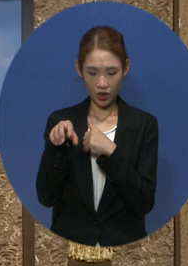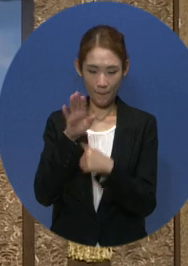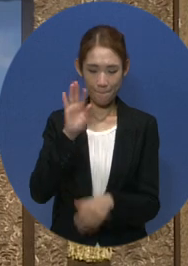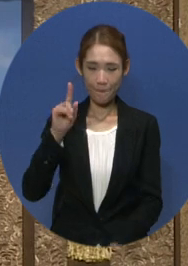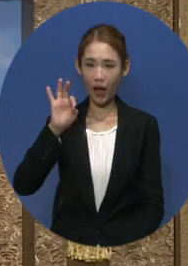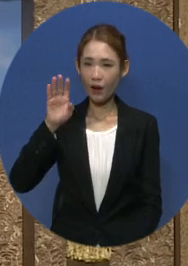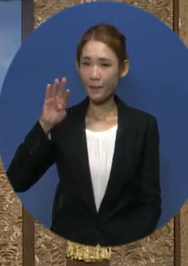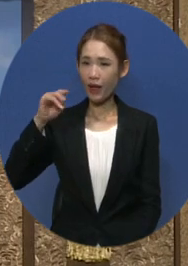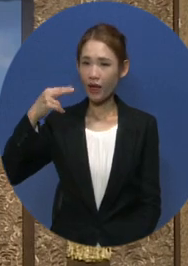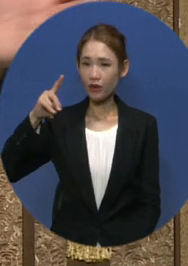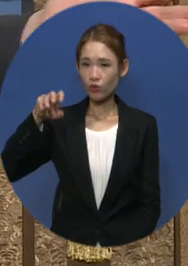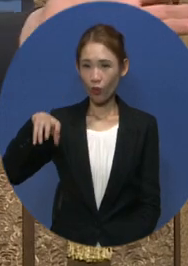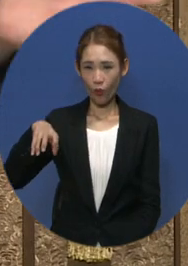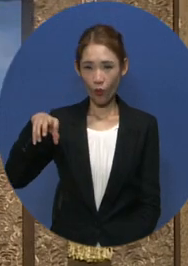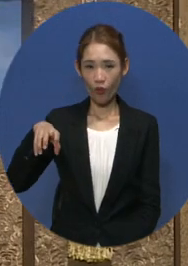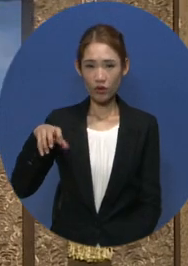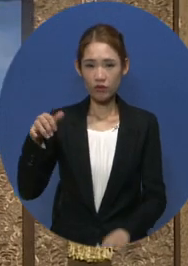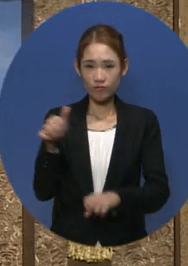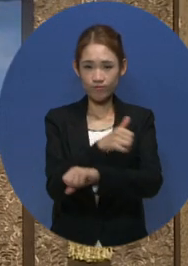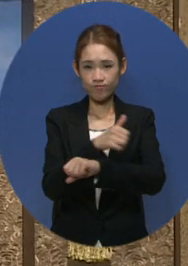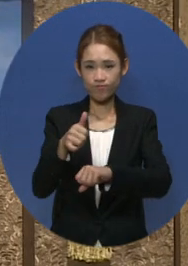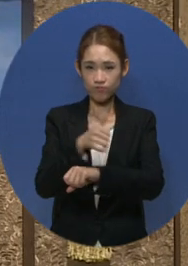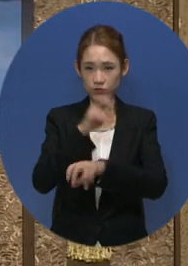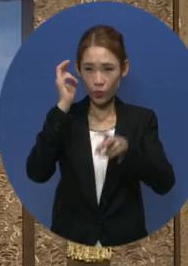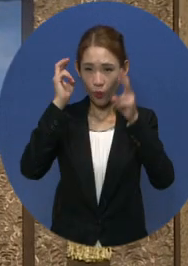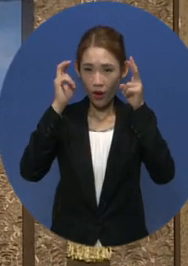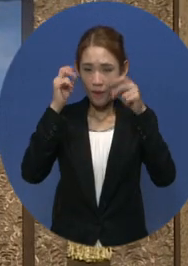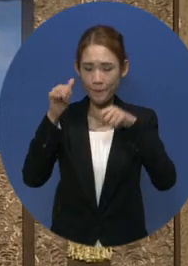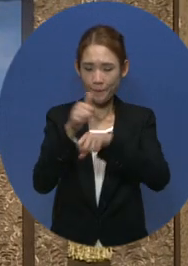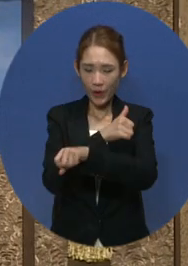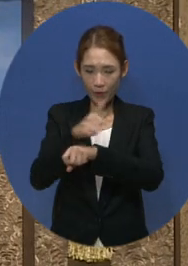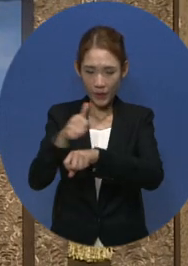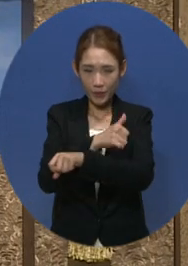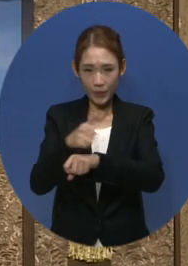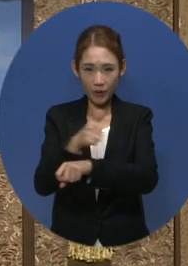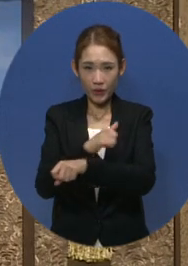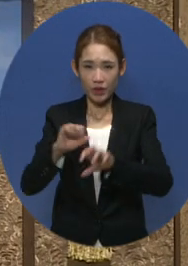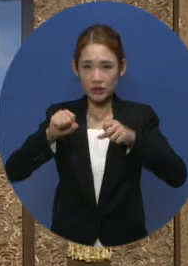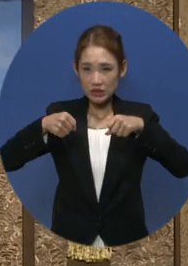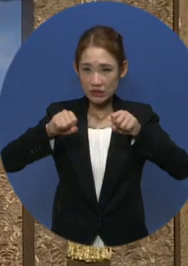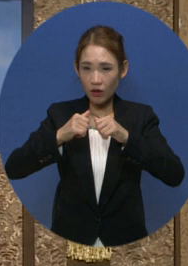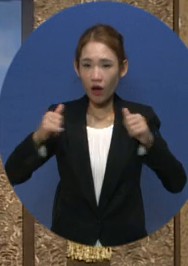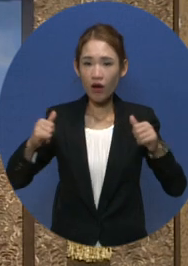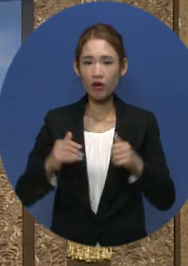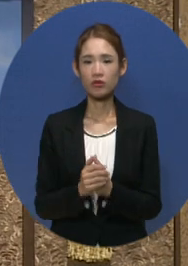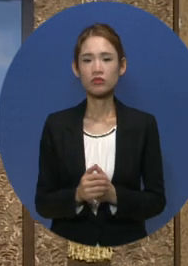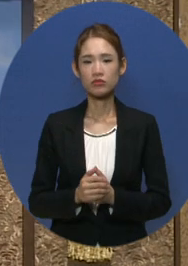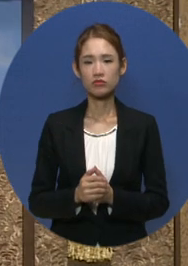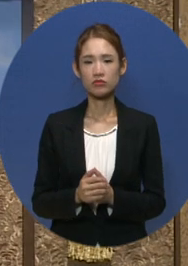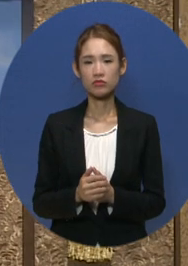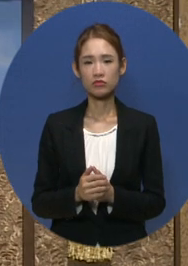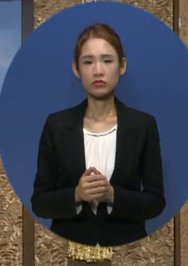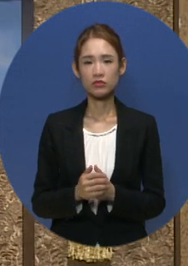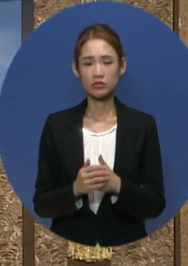사무실 방배동이었는데 네. 방배동까지 출퇴근을 하면서 이제 직장인이 되신 거죠. 예. 그리고 올 때 그 아이가 네.